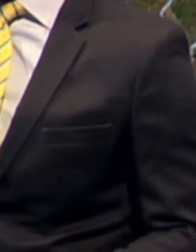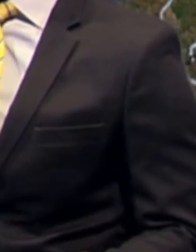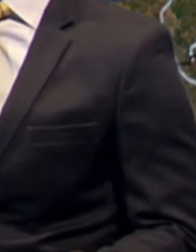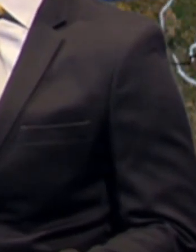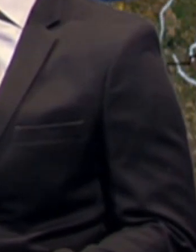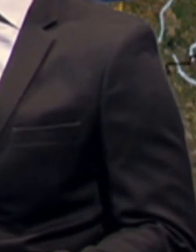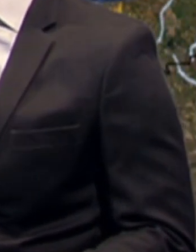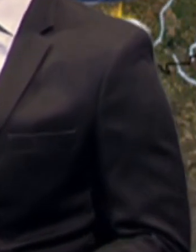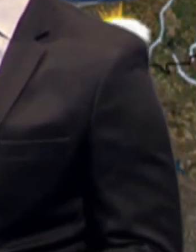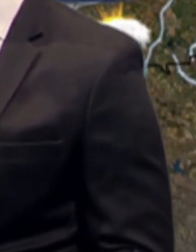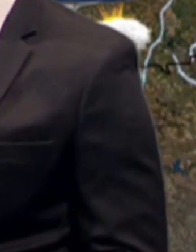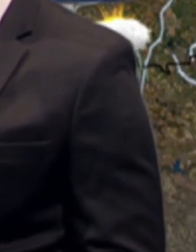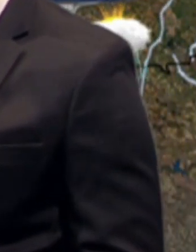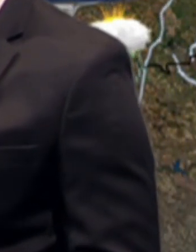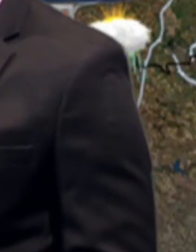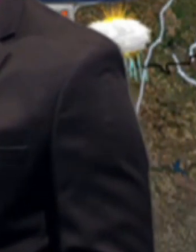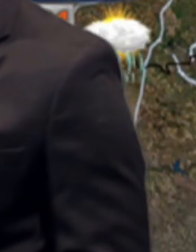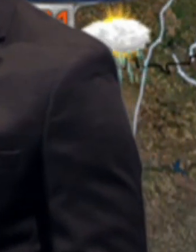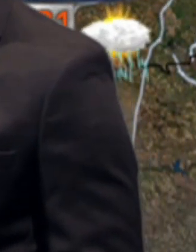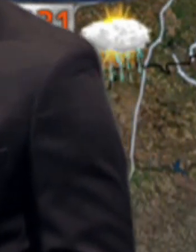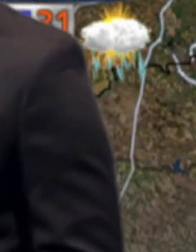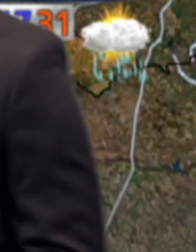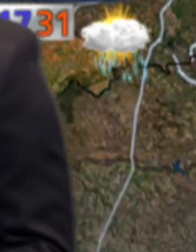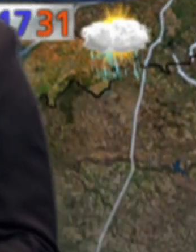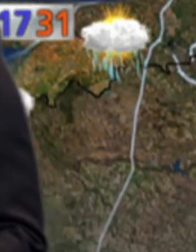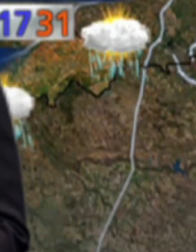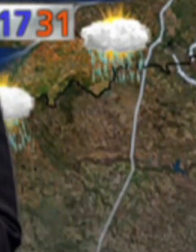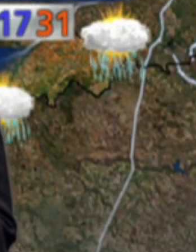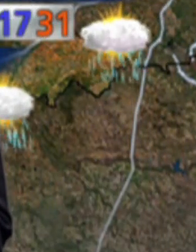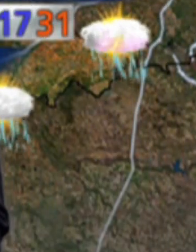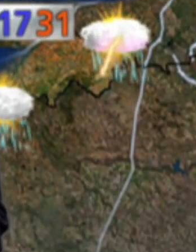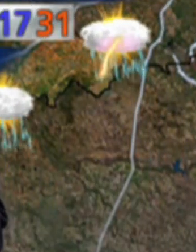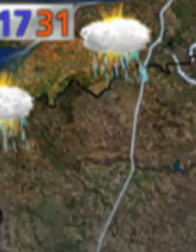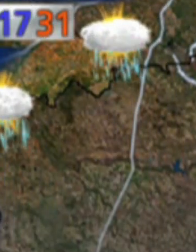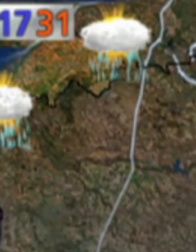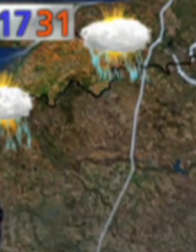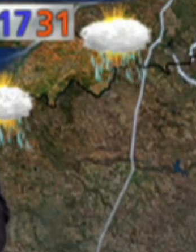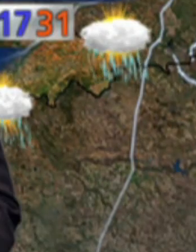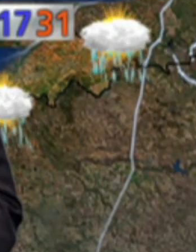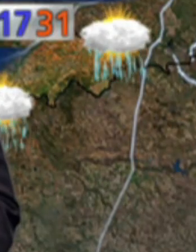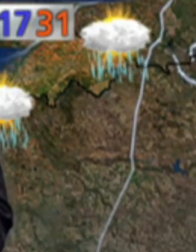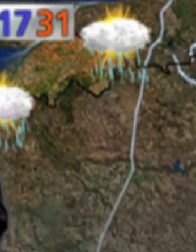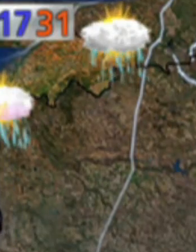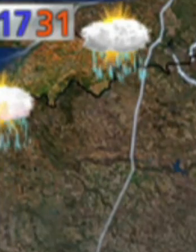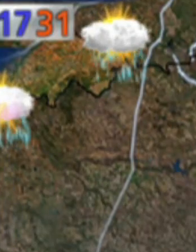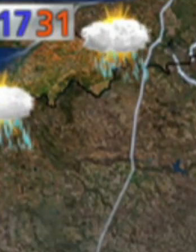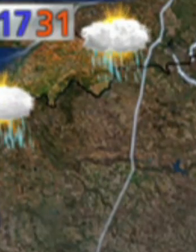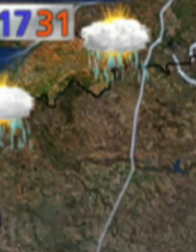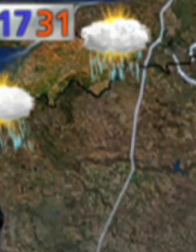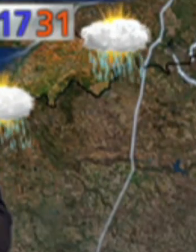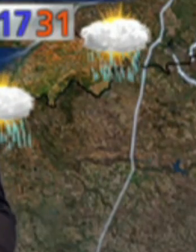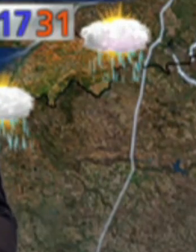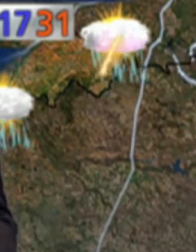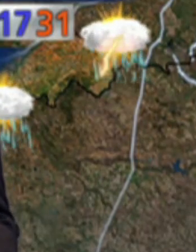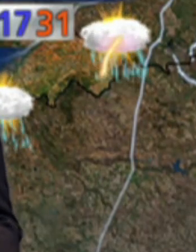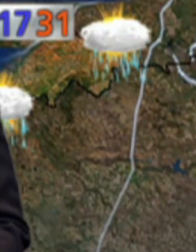metse e mene ka fela Mafikeng ho tla jela ka Talks ka Vryburg se tseksa le hona ka Town le teng ho hlokomela hore o tla hlotshise hona ha isa le re grate